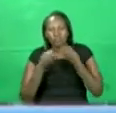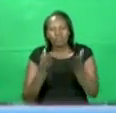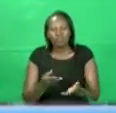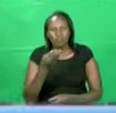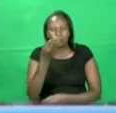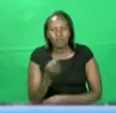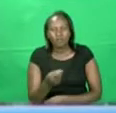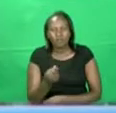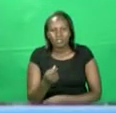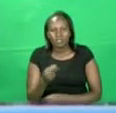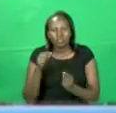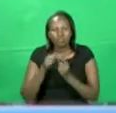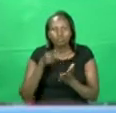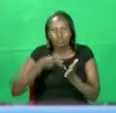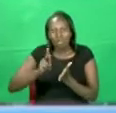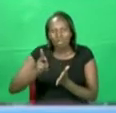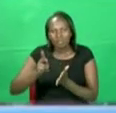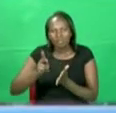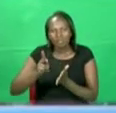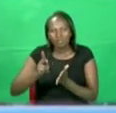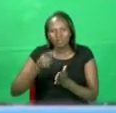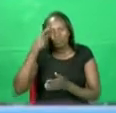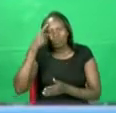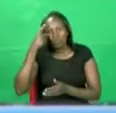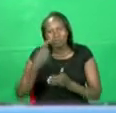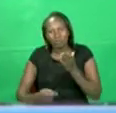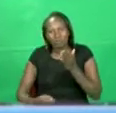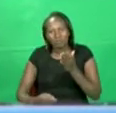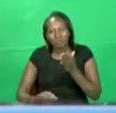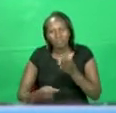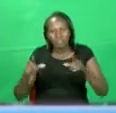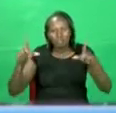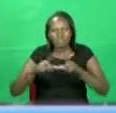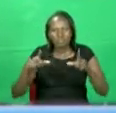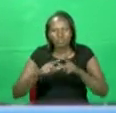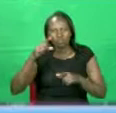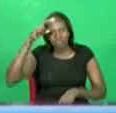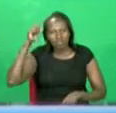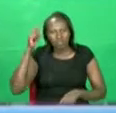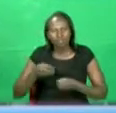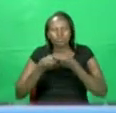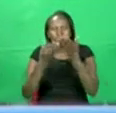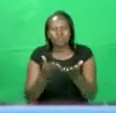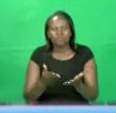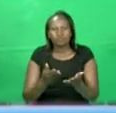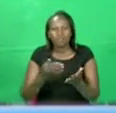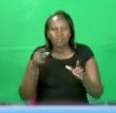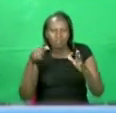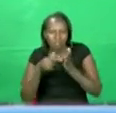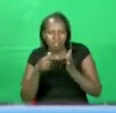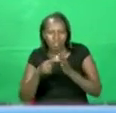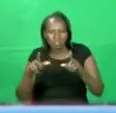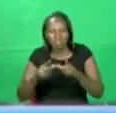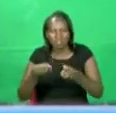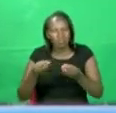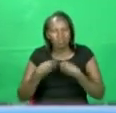money to be paid for title deeds to be issued. These title deeds have never